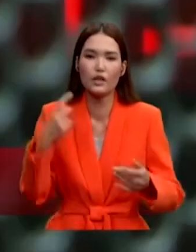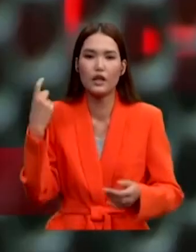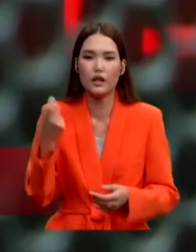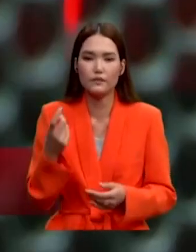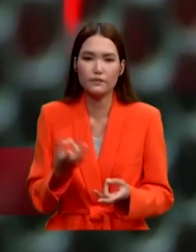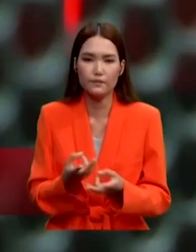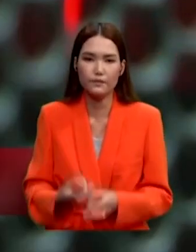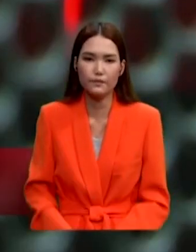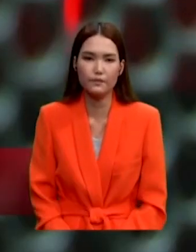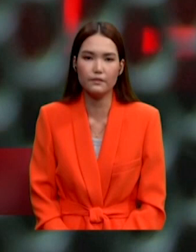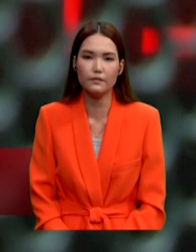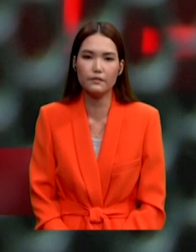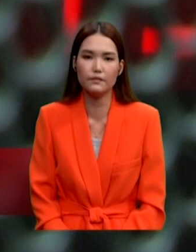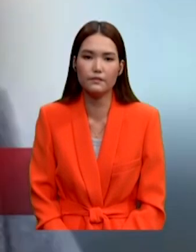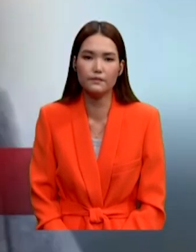местного акимата.